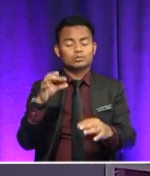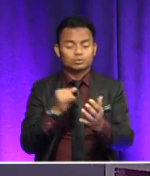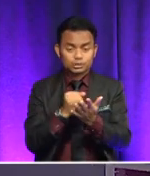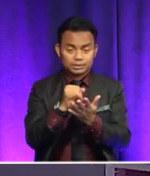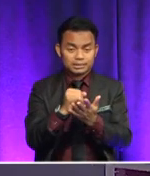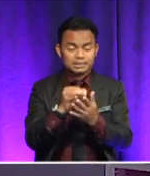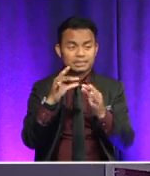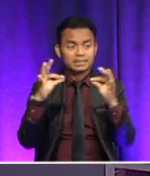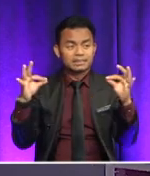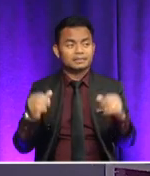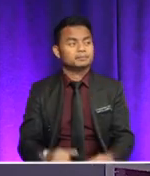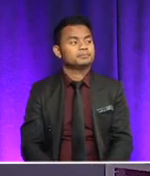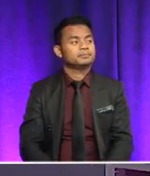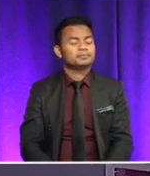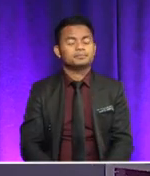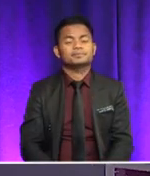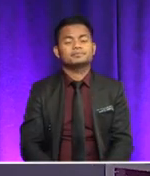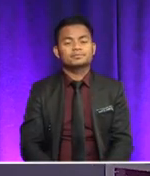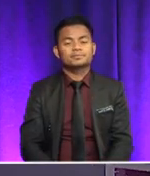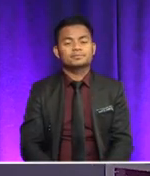ada beberapa jenis